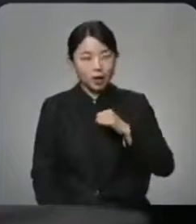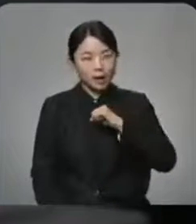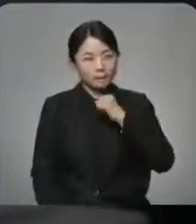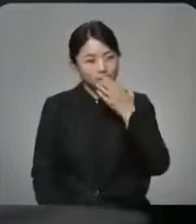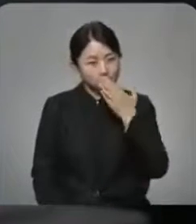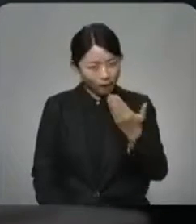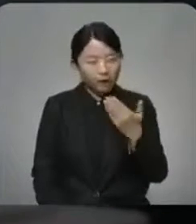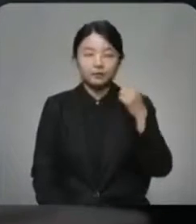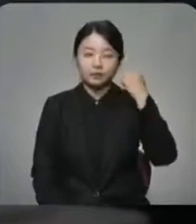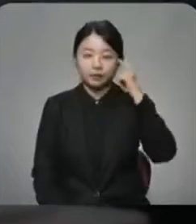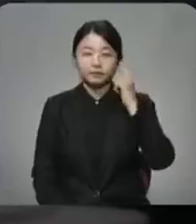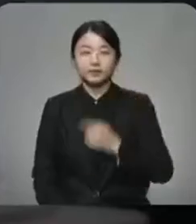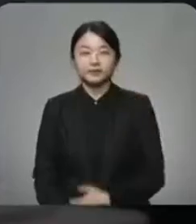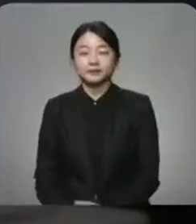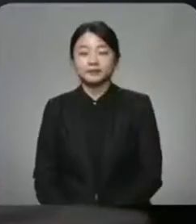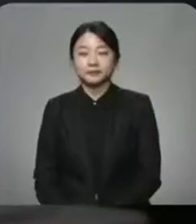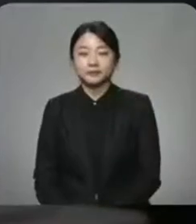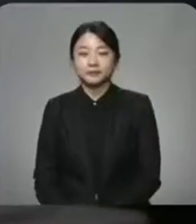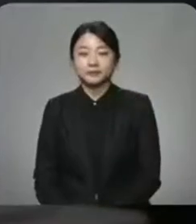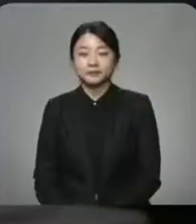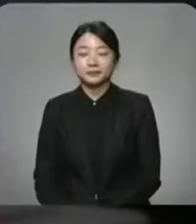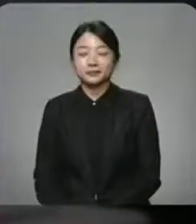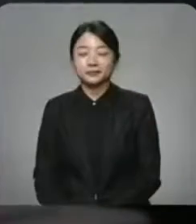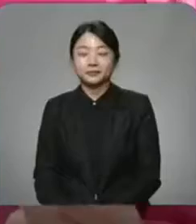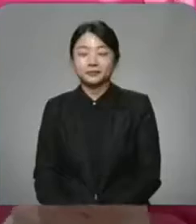있습니다 정창원 기자입니다